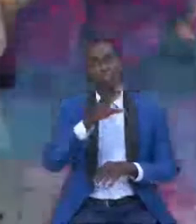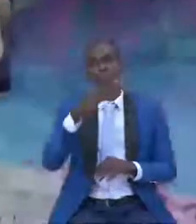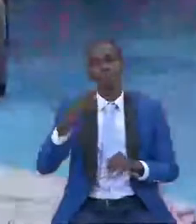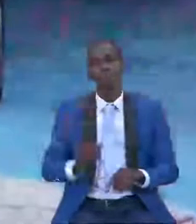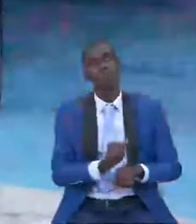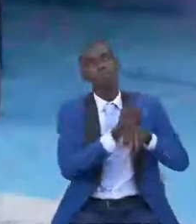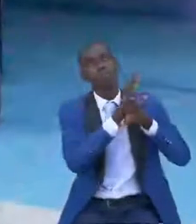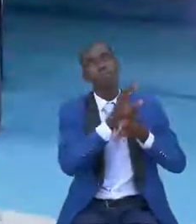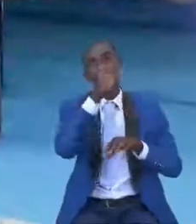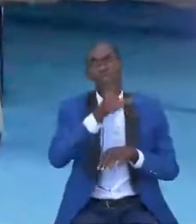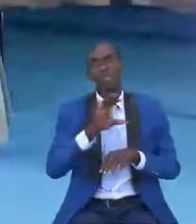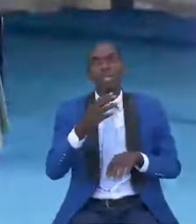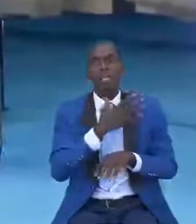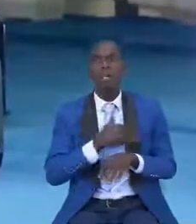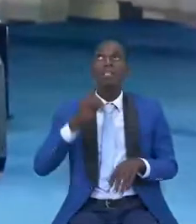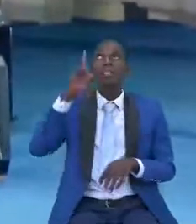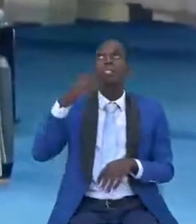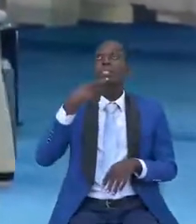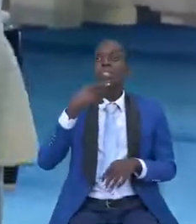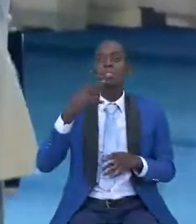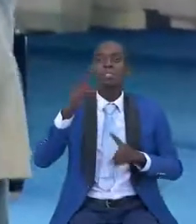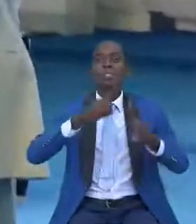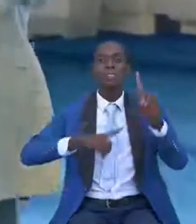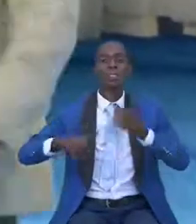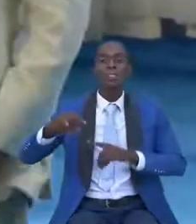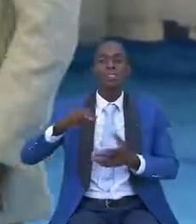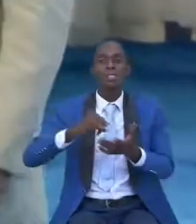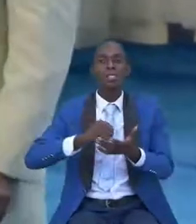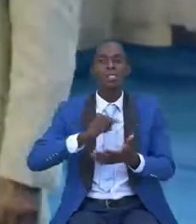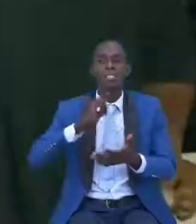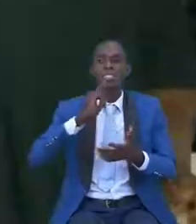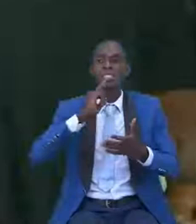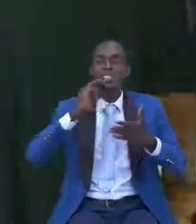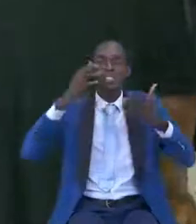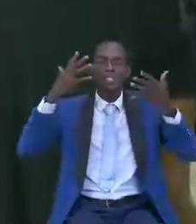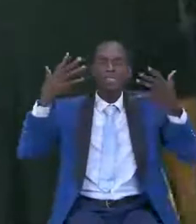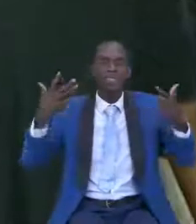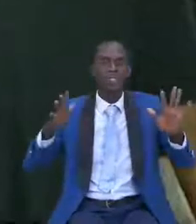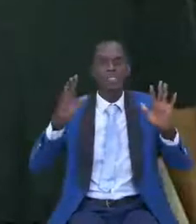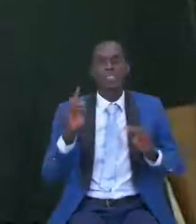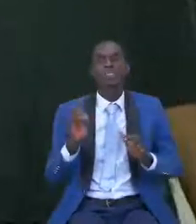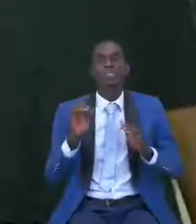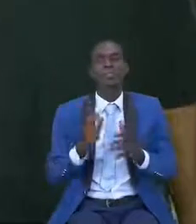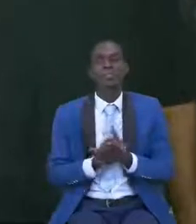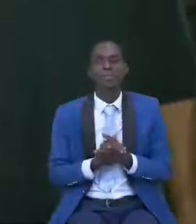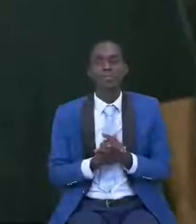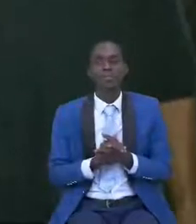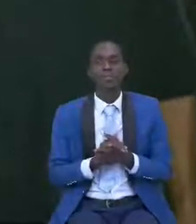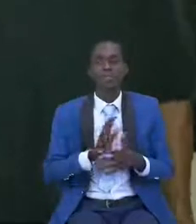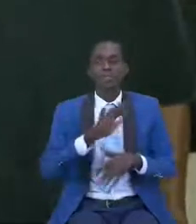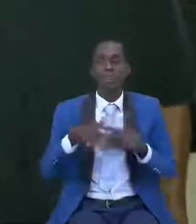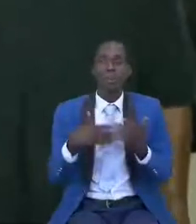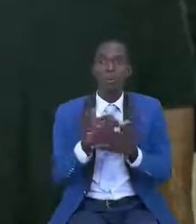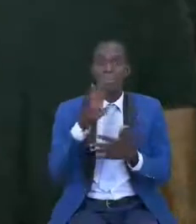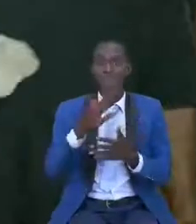calvaire. Et il dit, tout est accompli. Quelqu'un crie, ah, c'est accompli.